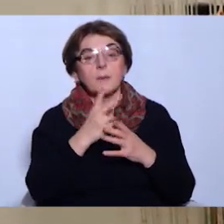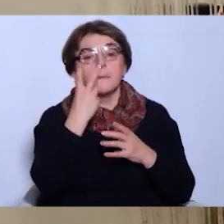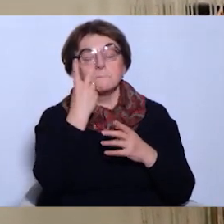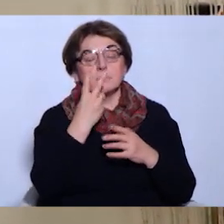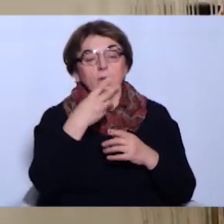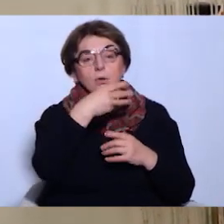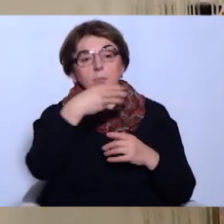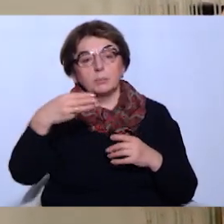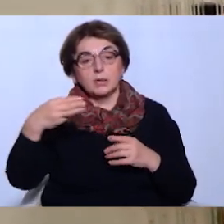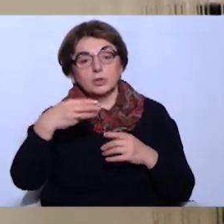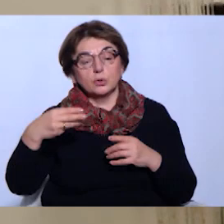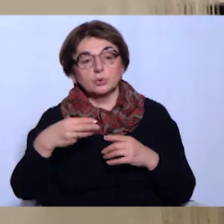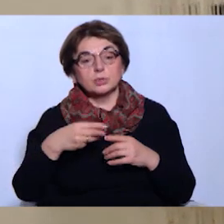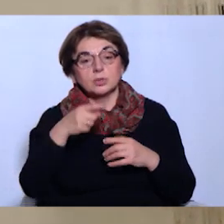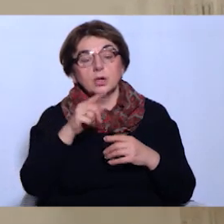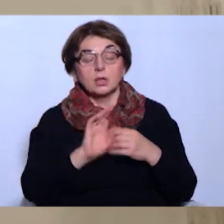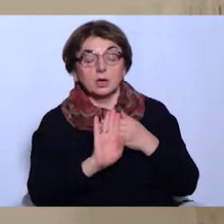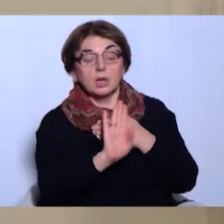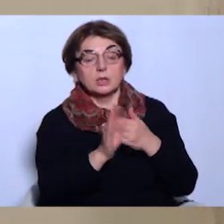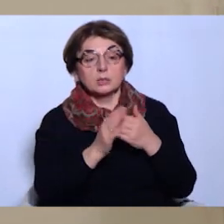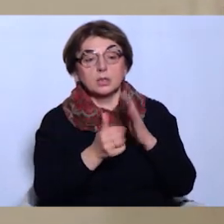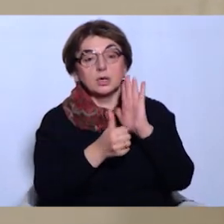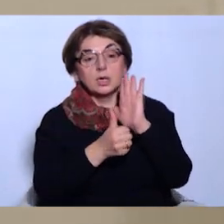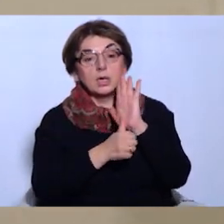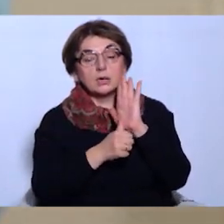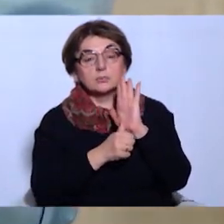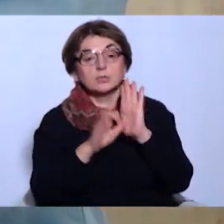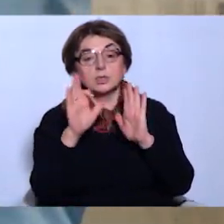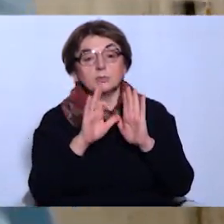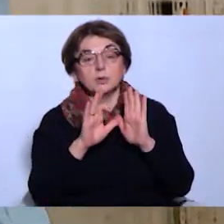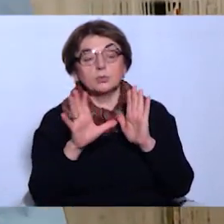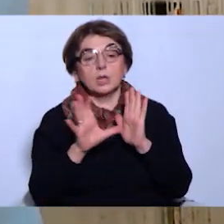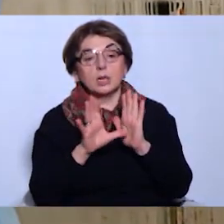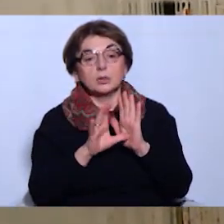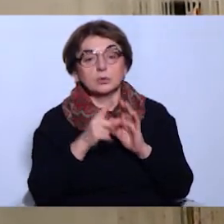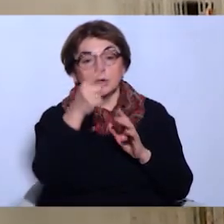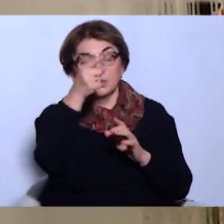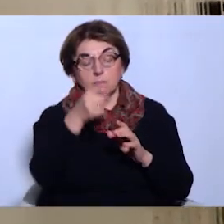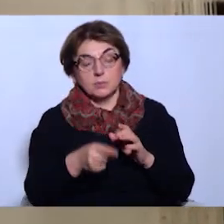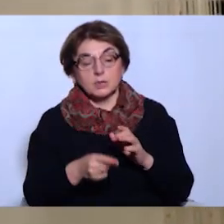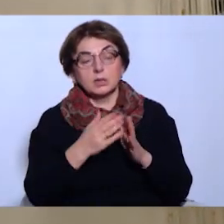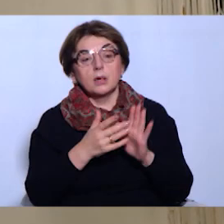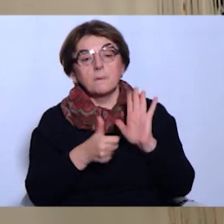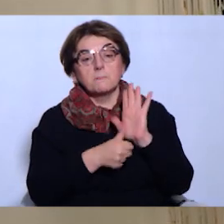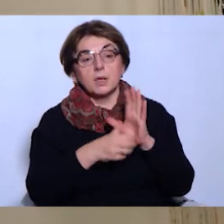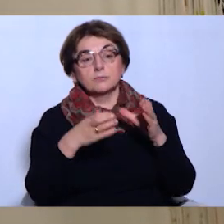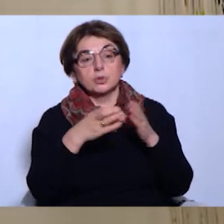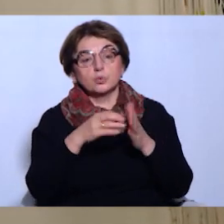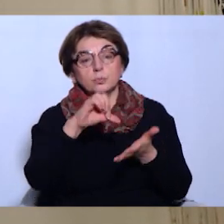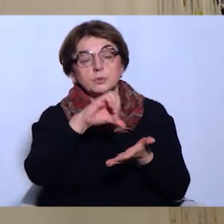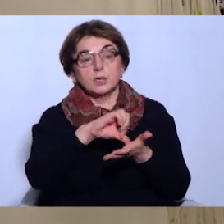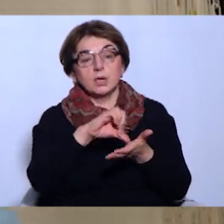პერიოდის ელემენტია და გარე ელექტრონულ შრეზე არის 6 ელექტრონი. ეს კი იმას ნიშნავს, რომ ის მე-6 ჯგუფის